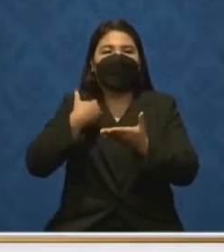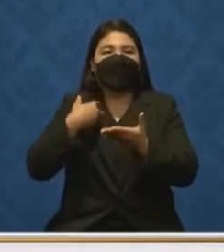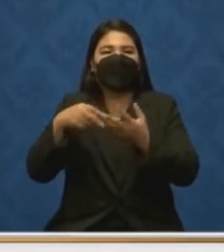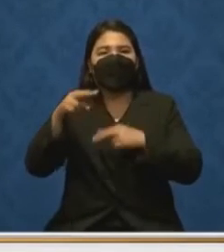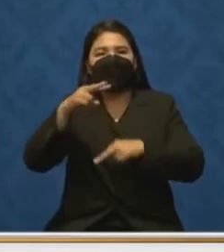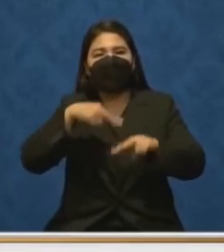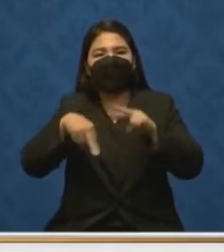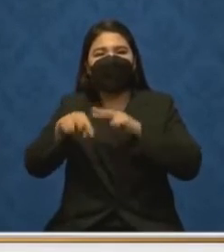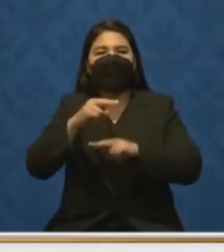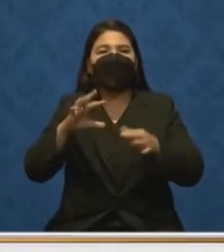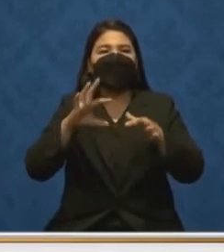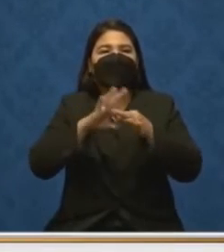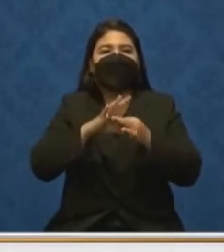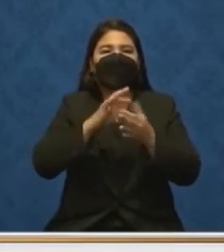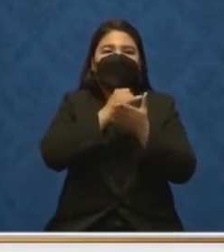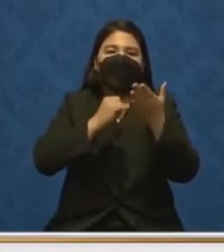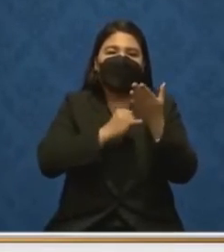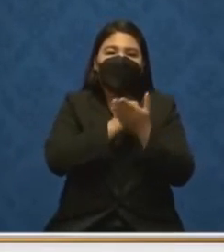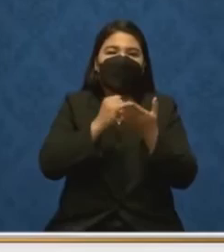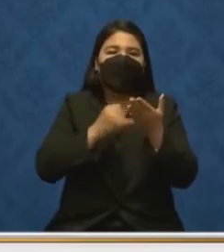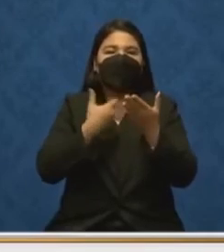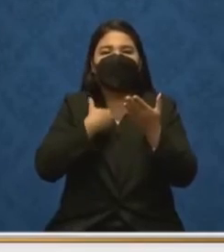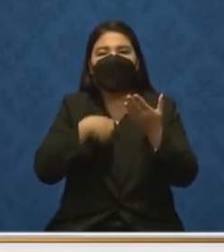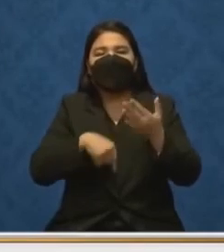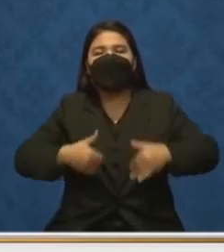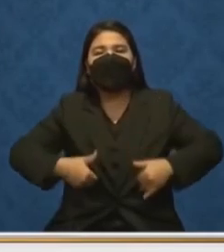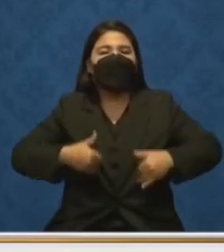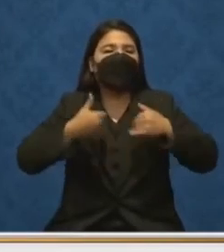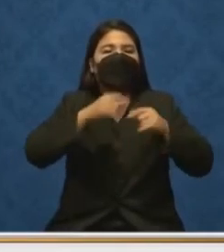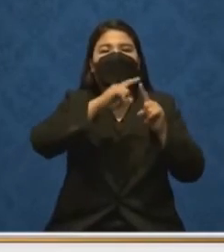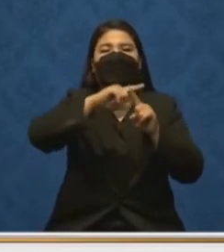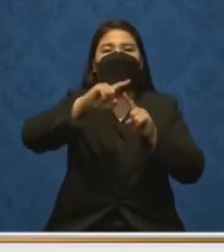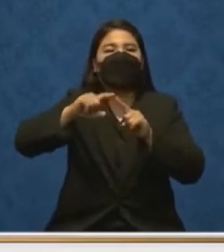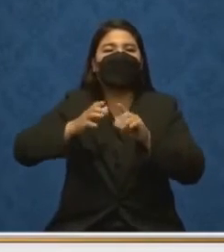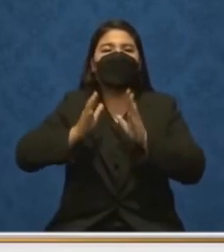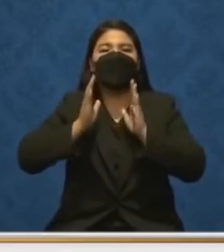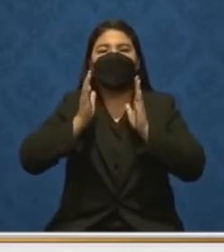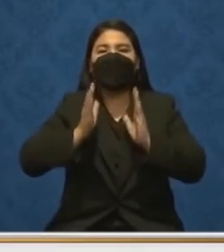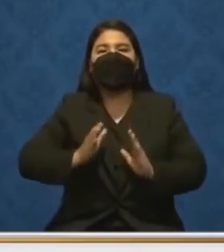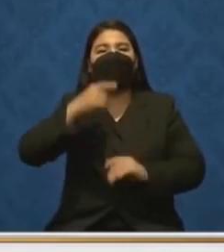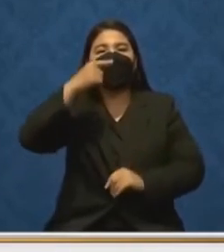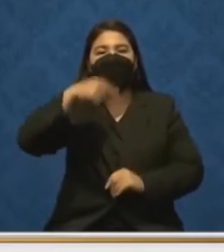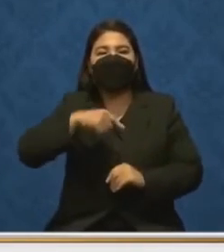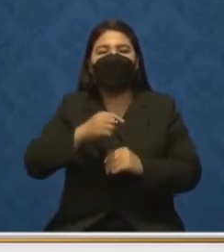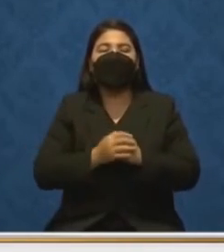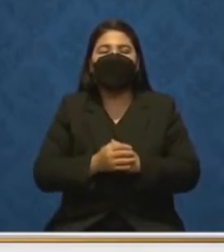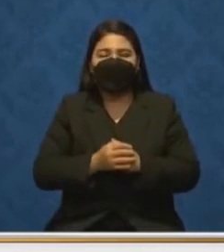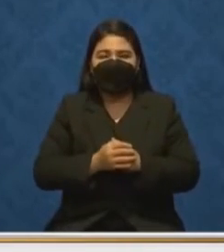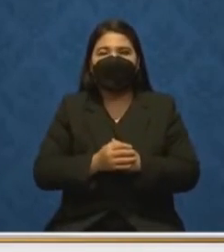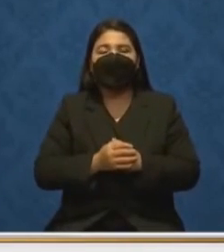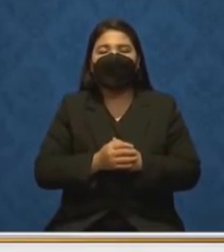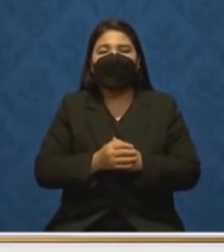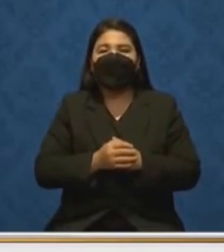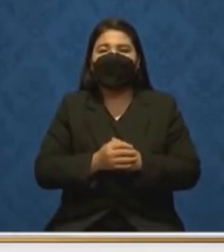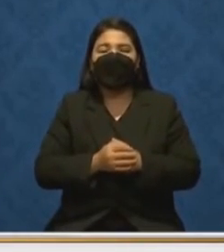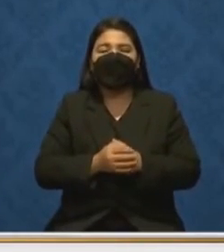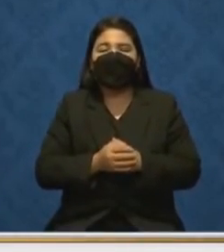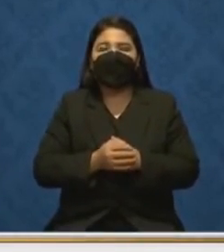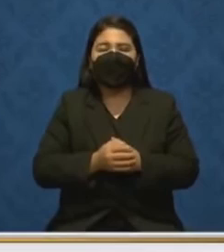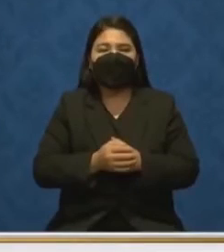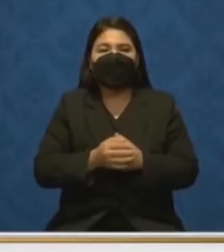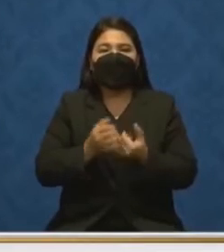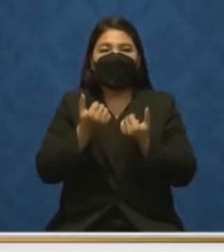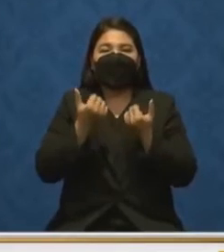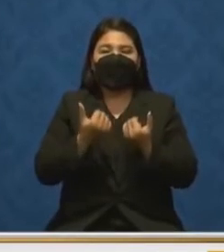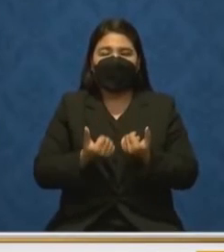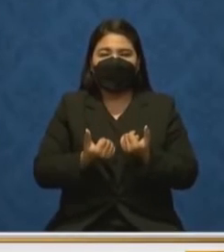Soft Power คือสิละปะ วัฒนธรม วิถีชีวิต แล้วก็อัตลักษของคามเป็ชาติความเป็นไทยของเรา ซึ่งขนาดน